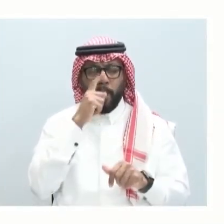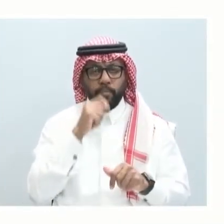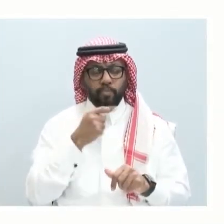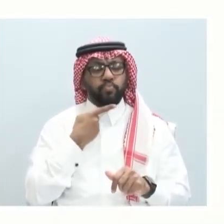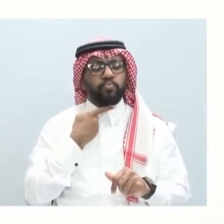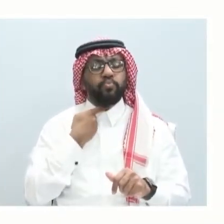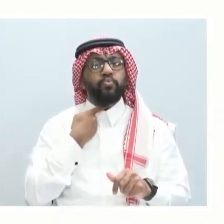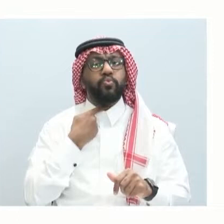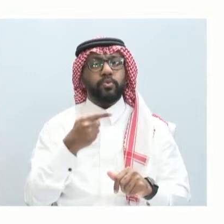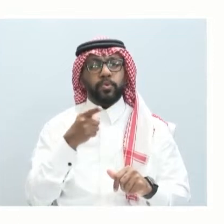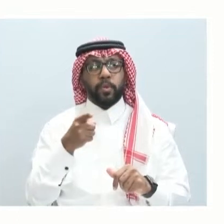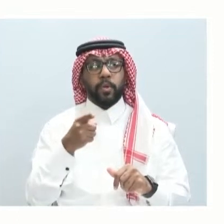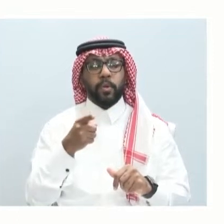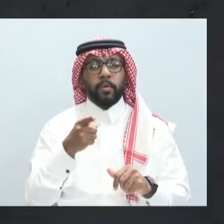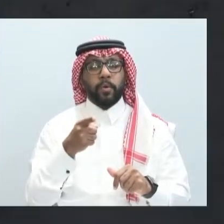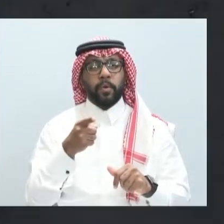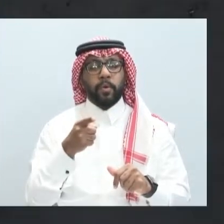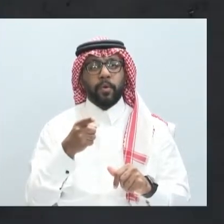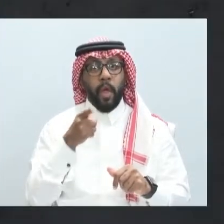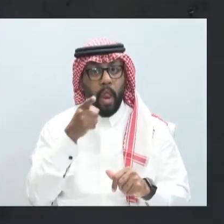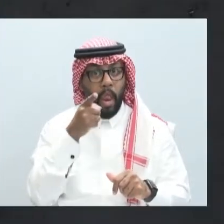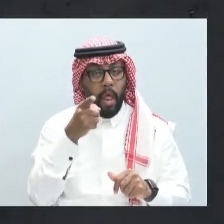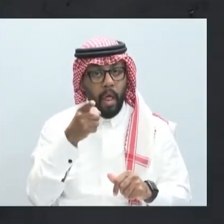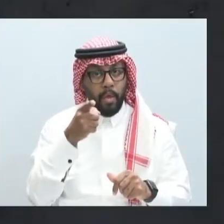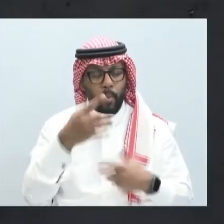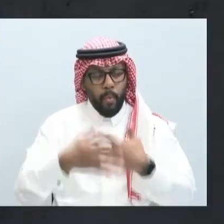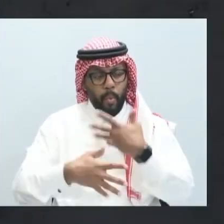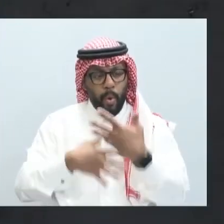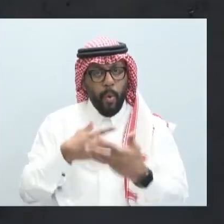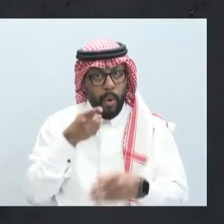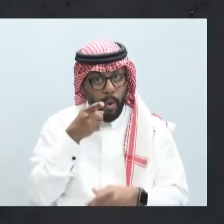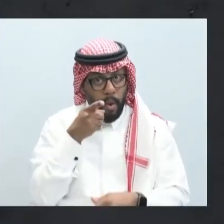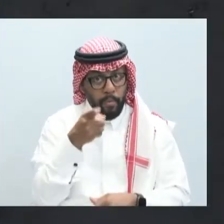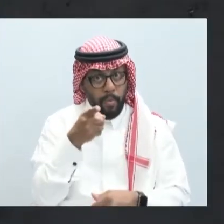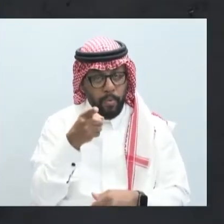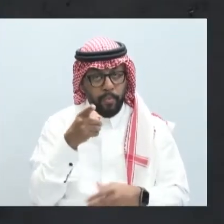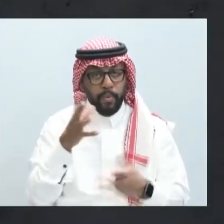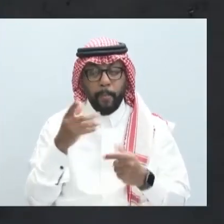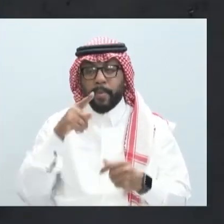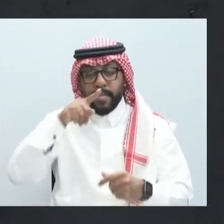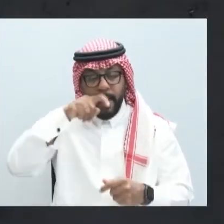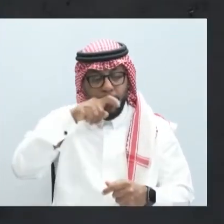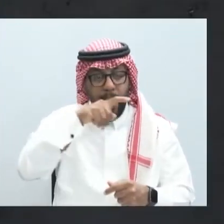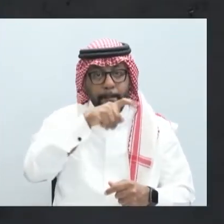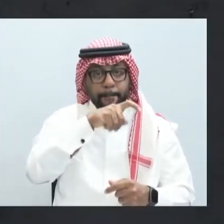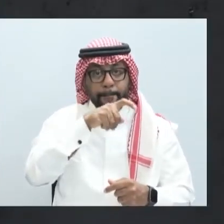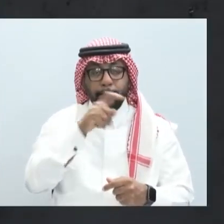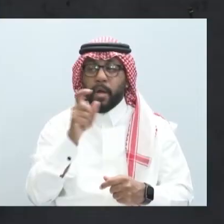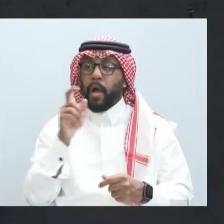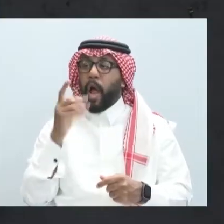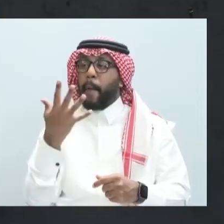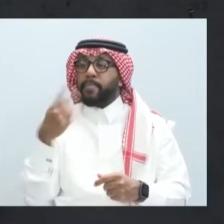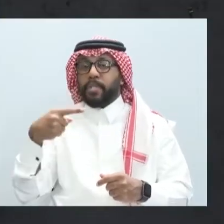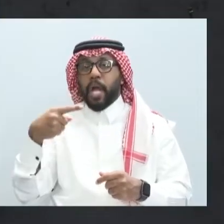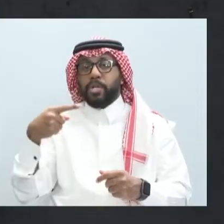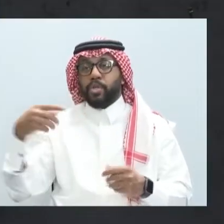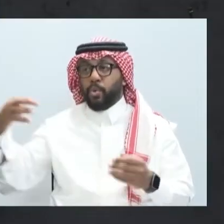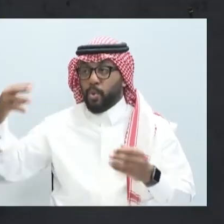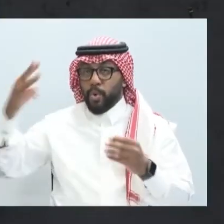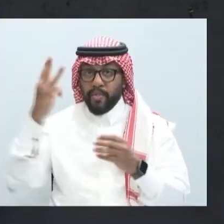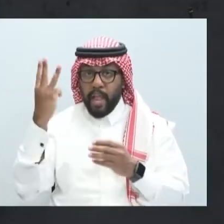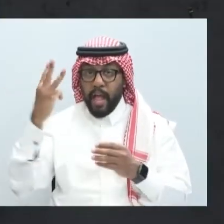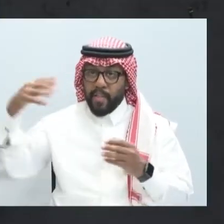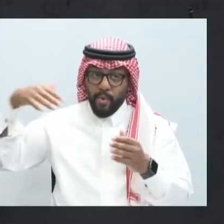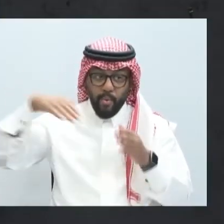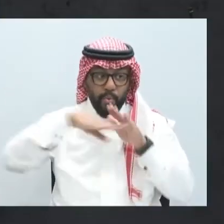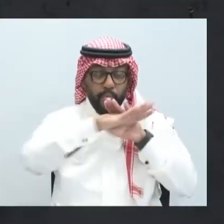الان ابناء وبناتي اريد منكم اسعدكم الله ان تقوموا بتحديد وضع خط تحت المعطيات في هذا السؤال